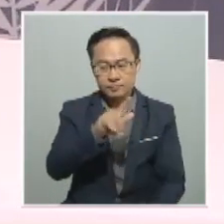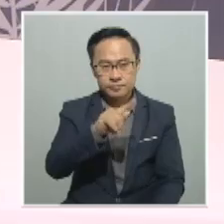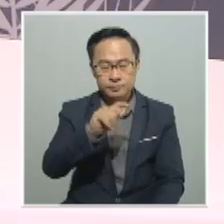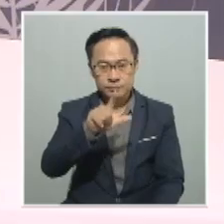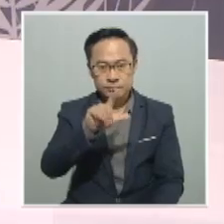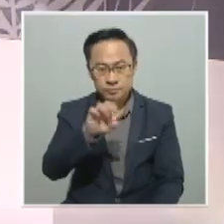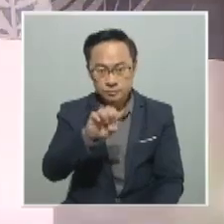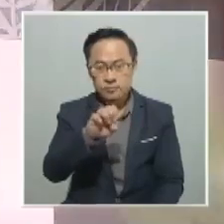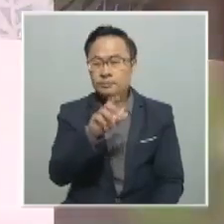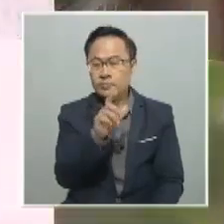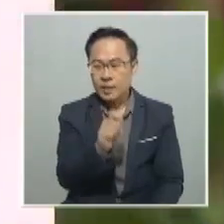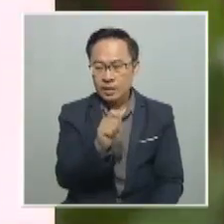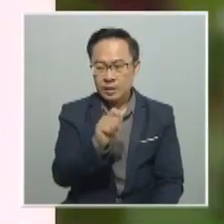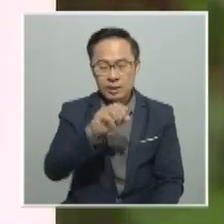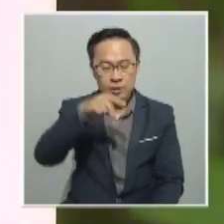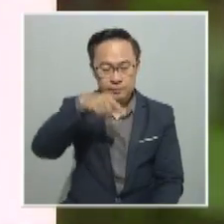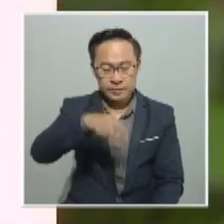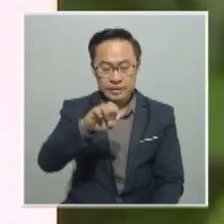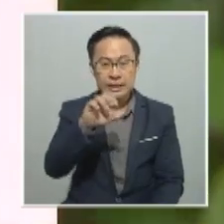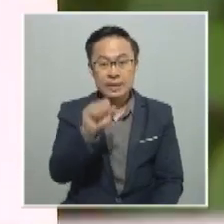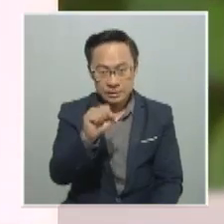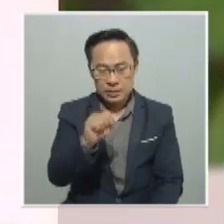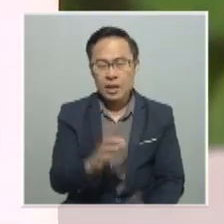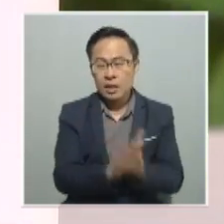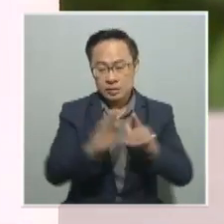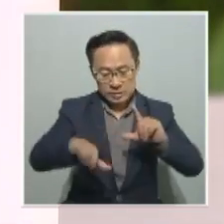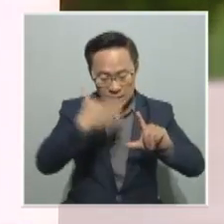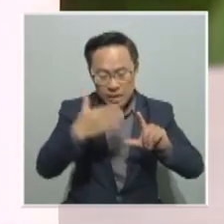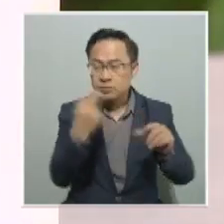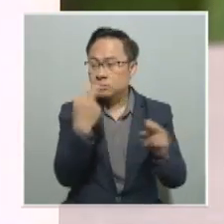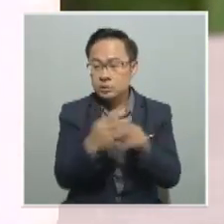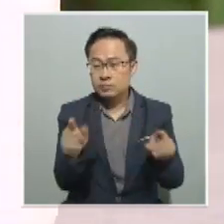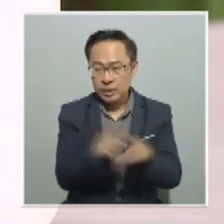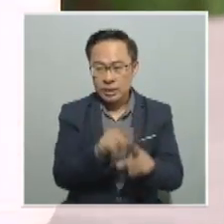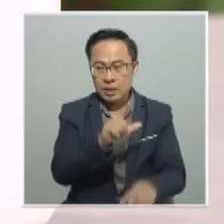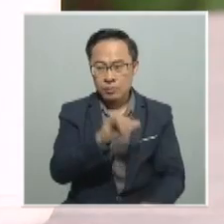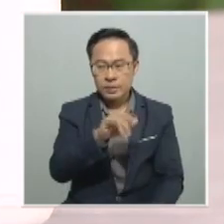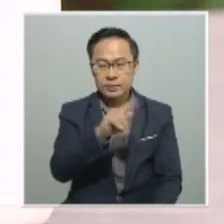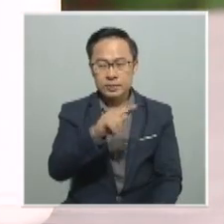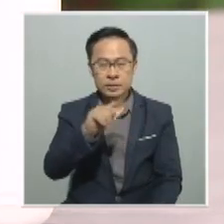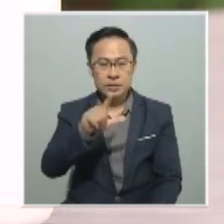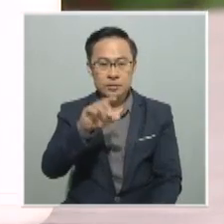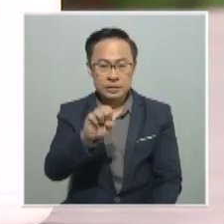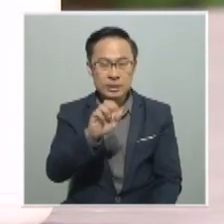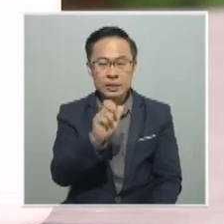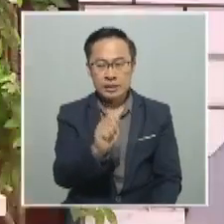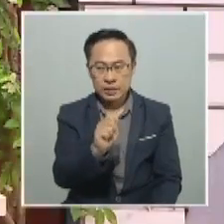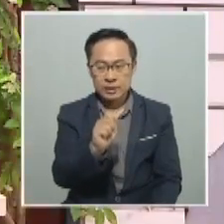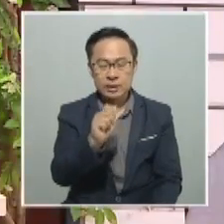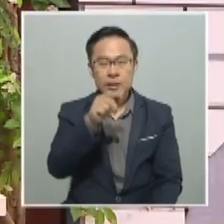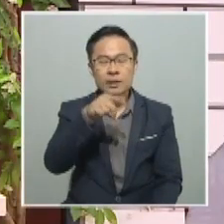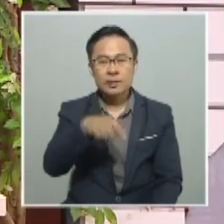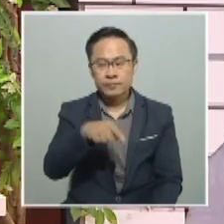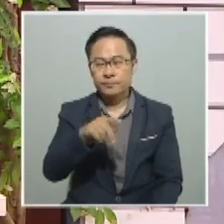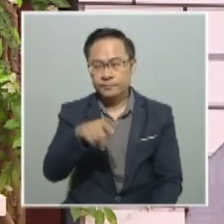ต่ Line @littleelves ได้นะคะท่านก็จะสามารถที่จะเข้าไปดูรายละเอียดสรรพคุณต่างๆแล้วก็ช่องท